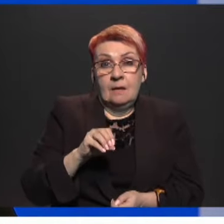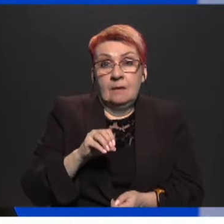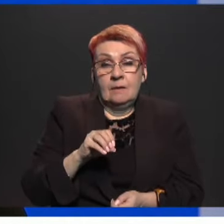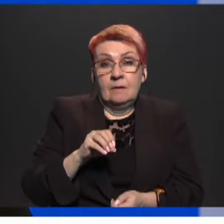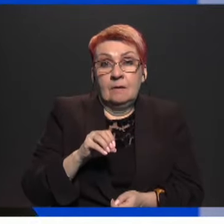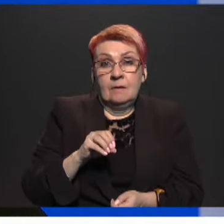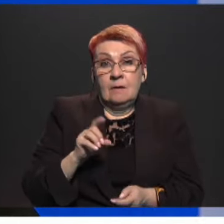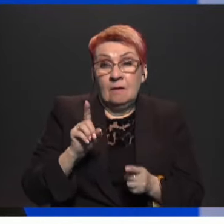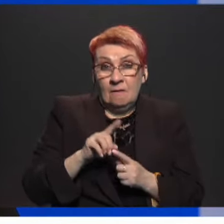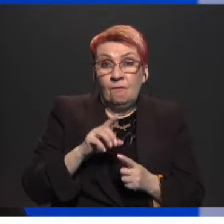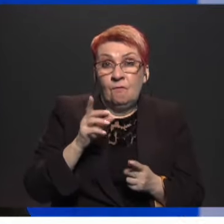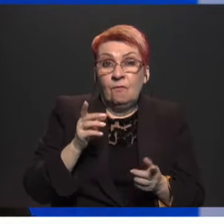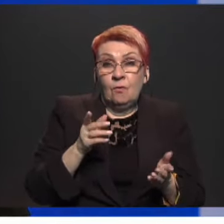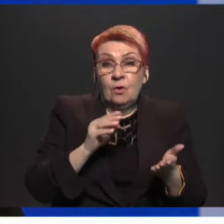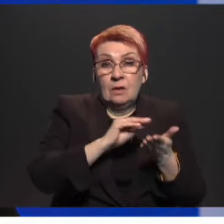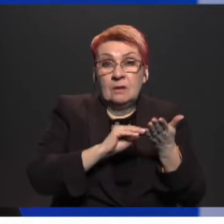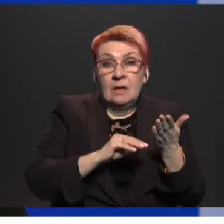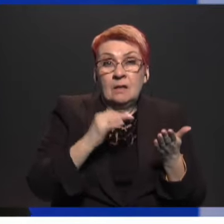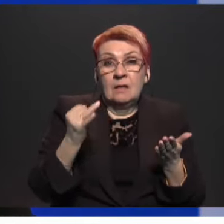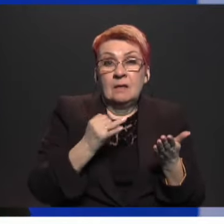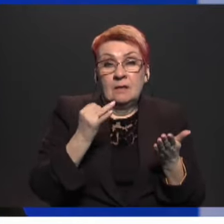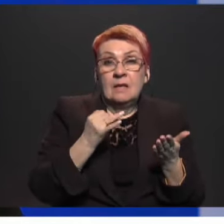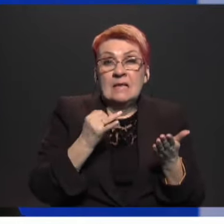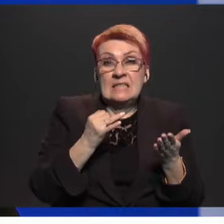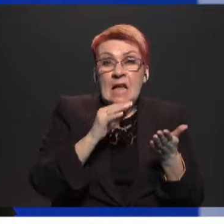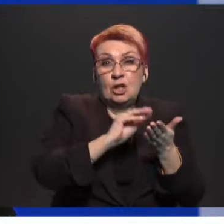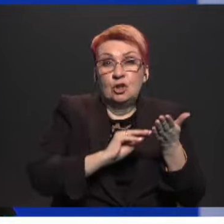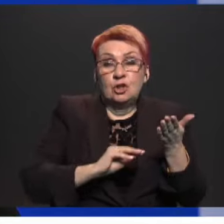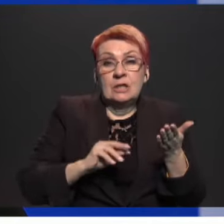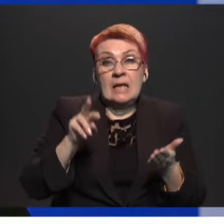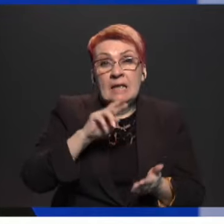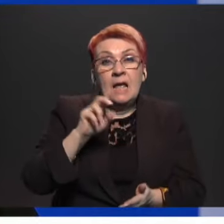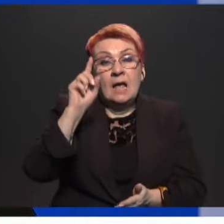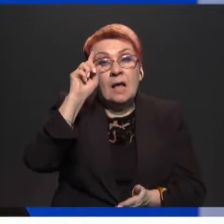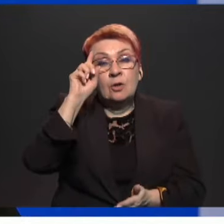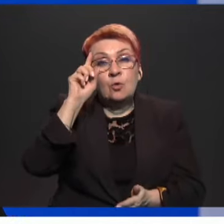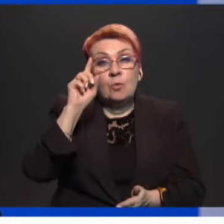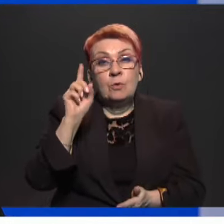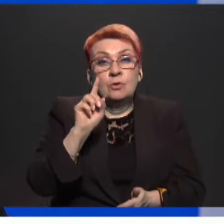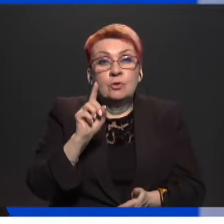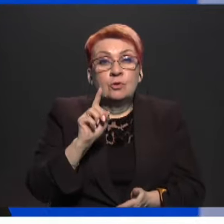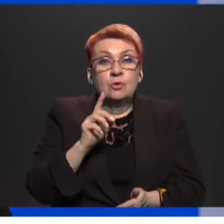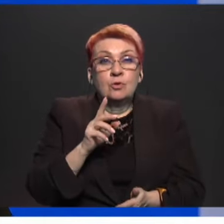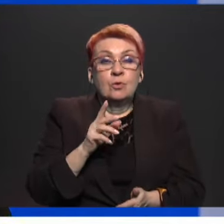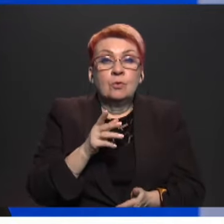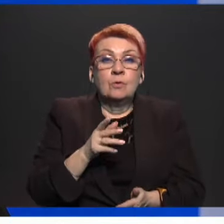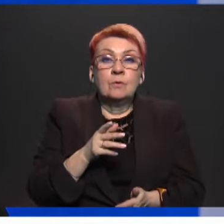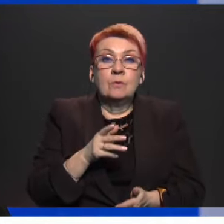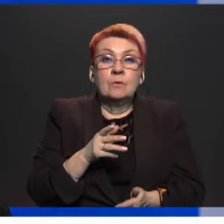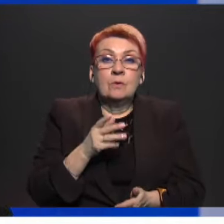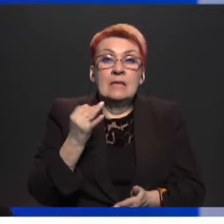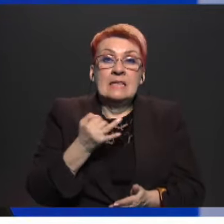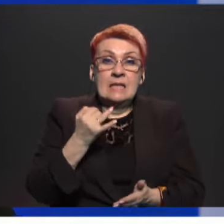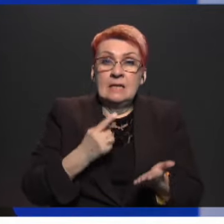гипотеза. Ну, как многие исторические гипотезы, думаю, что желало бы большего количества